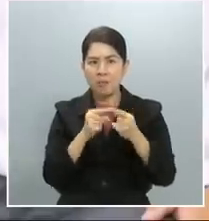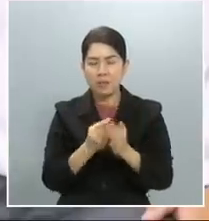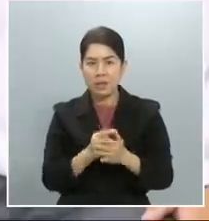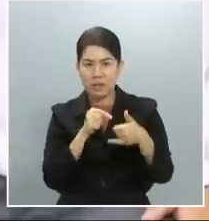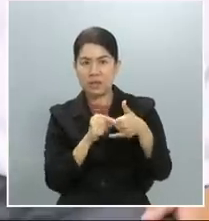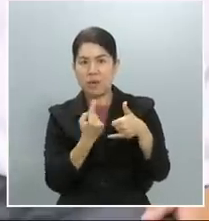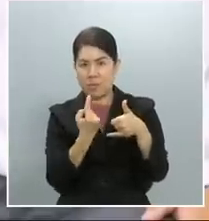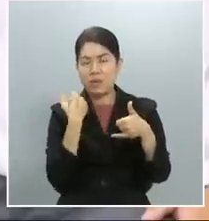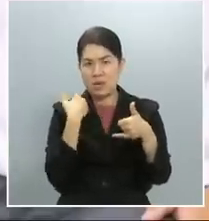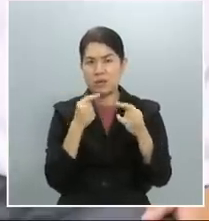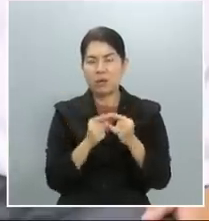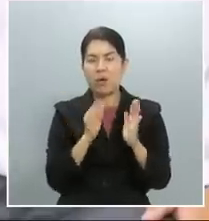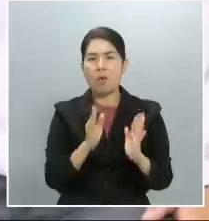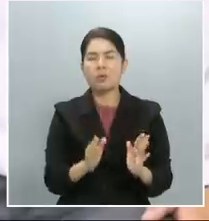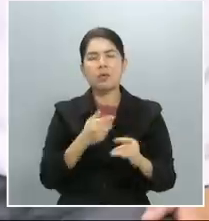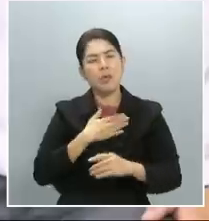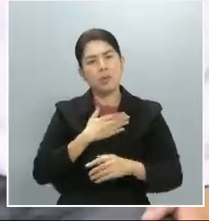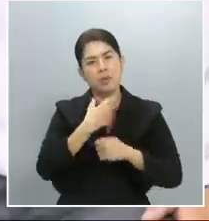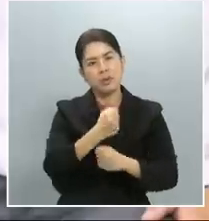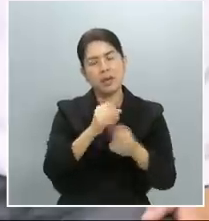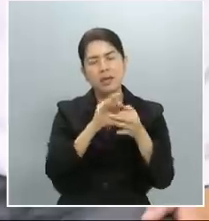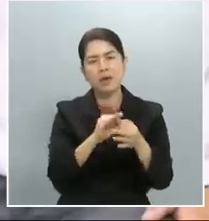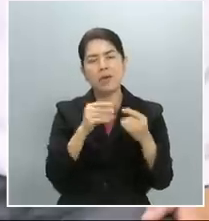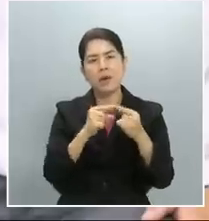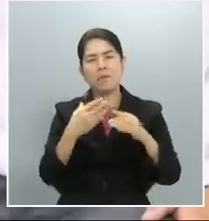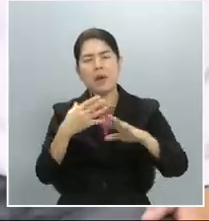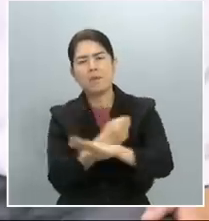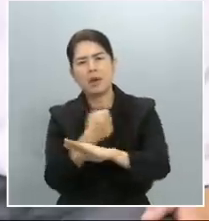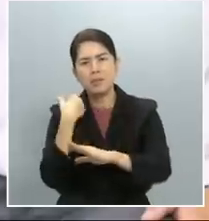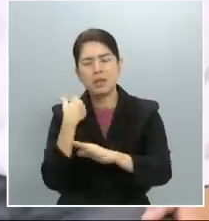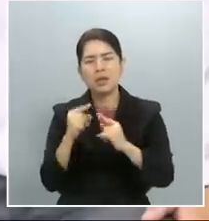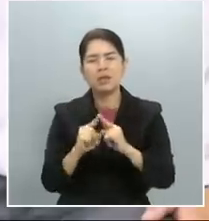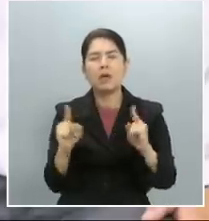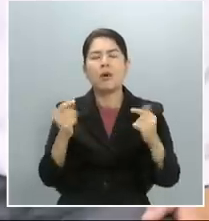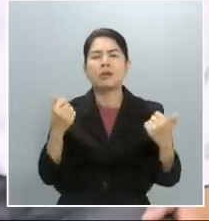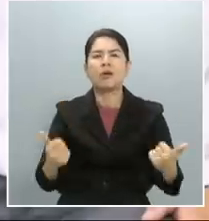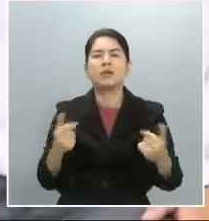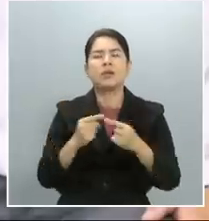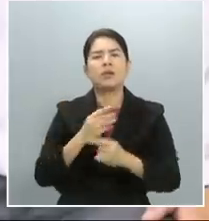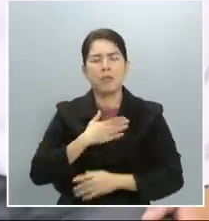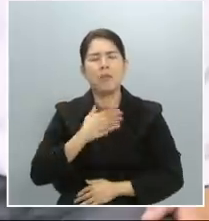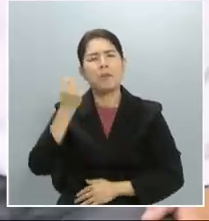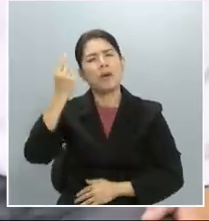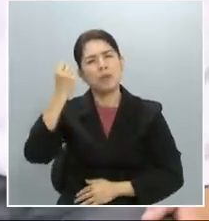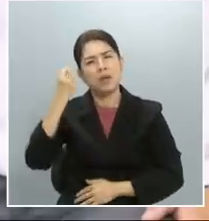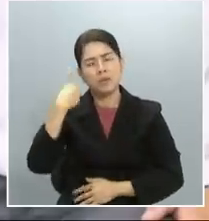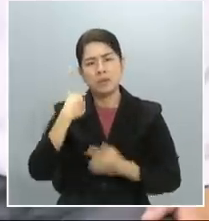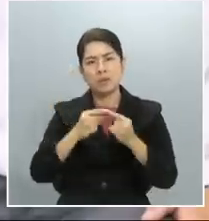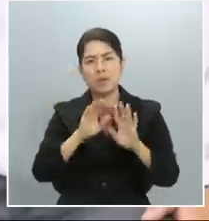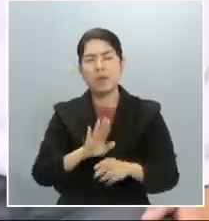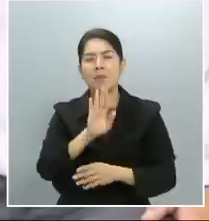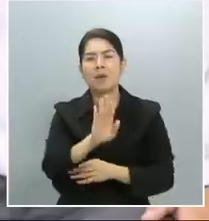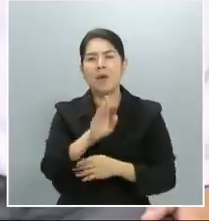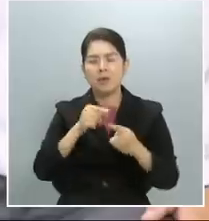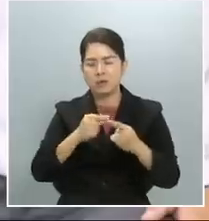และเป็นหนึ่งในโรโมเดลทางการเมืองของผมสถานการณ์ที่เป็นอยู่ณขณะนี้ผมเข้าใจดีว่าเป็นสถานการณ์ที่ยาก